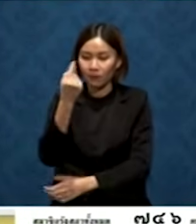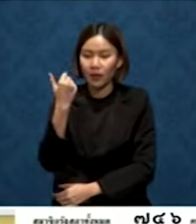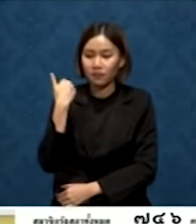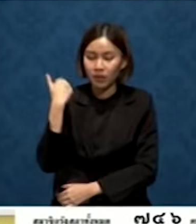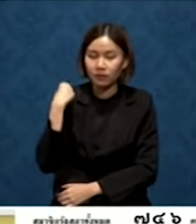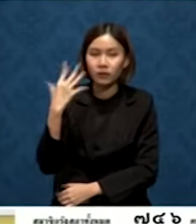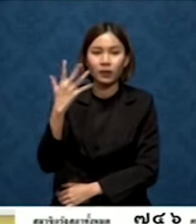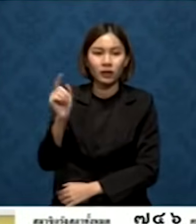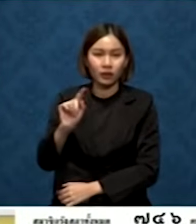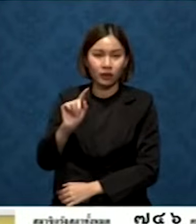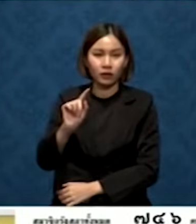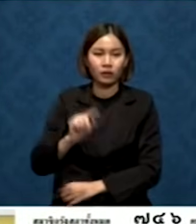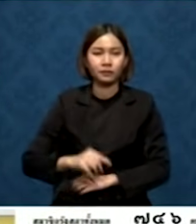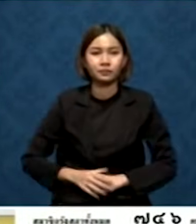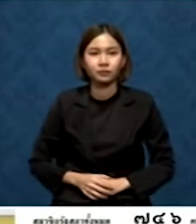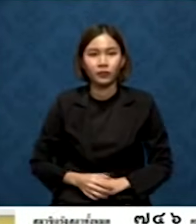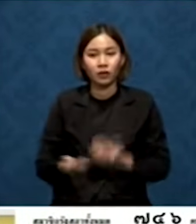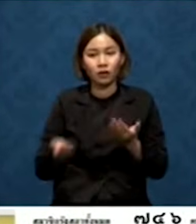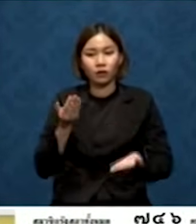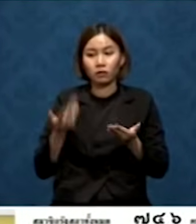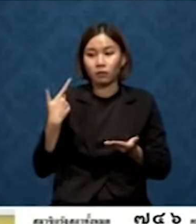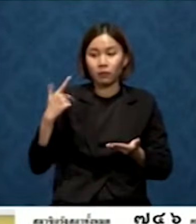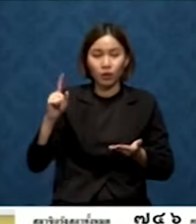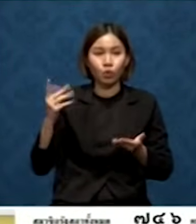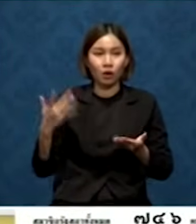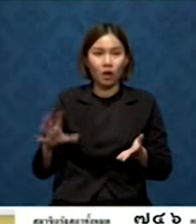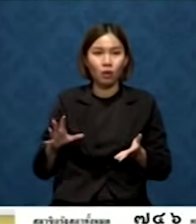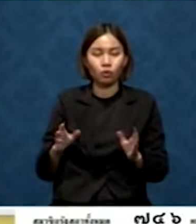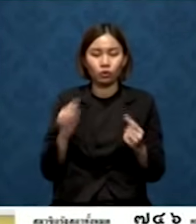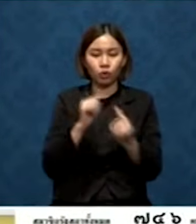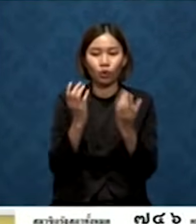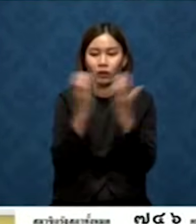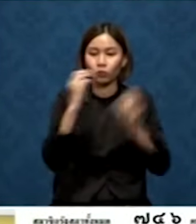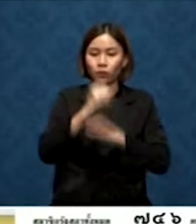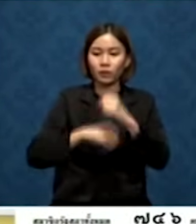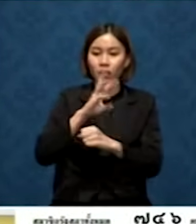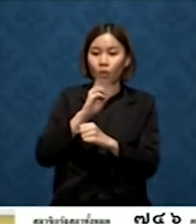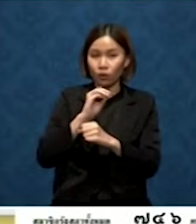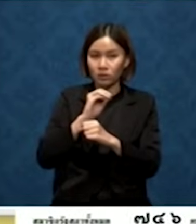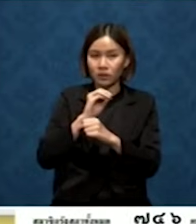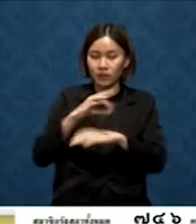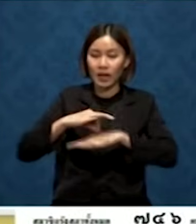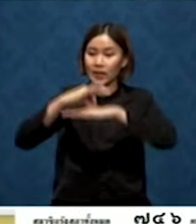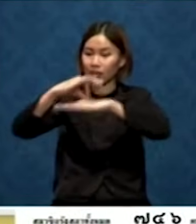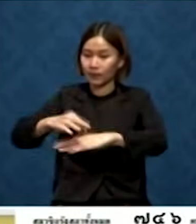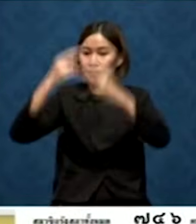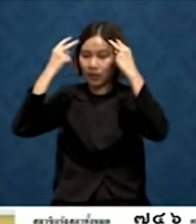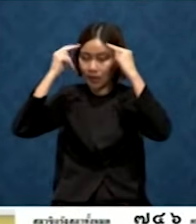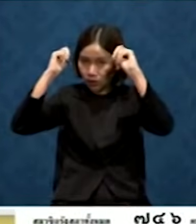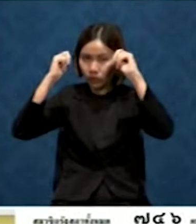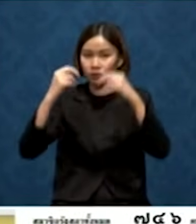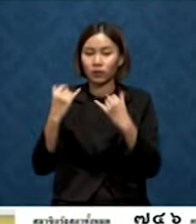ไม่หรือพอท่านได้ประโยชน์จากรัฐธรรมนูญ 60ที่ทำให้ท่านได้เป็นนายกถึงทุกวันนี้